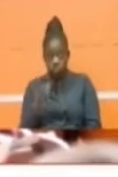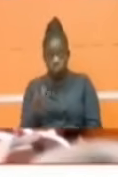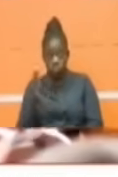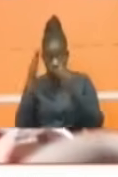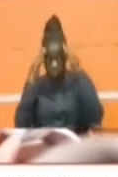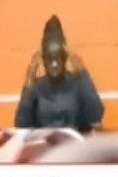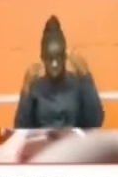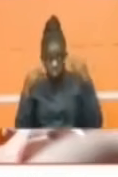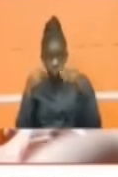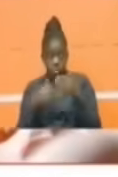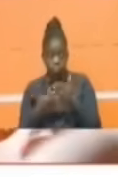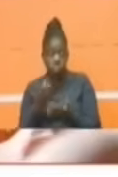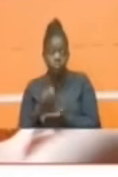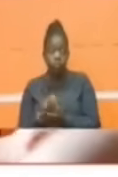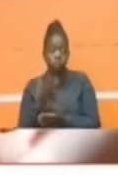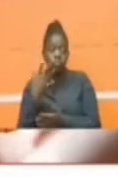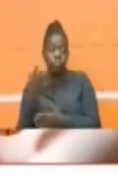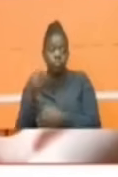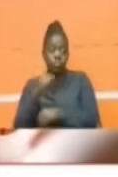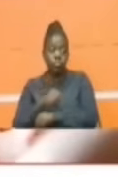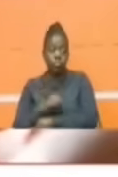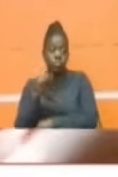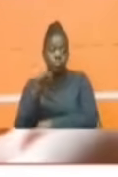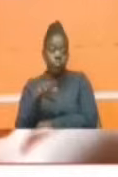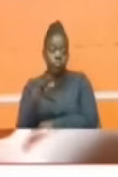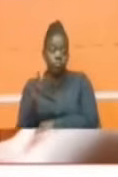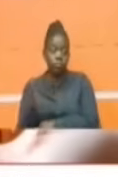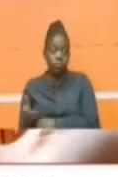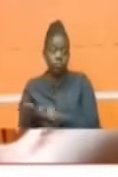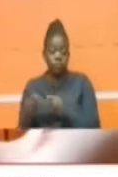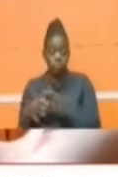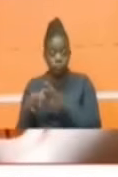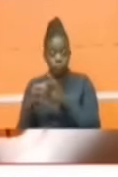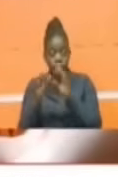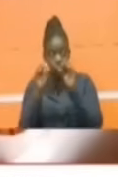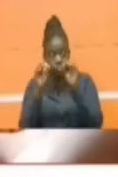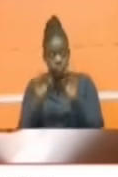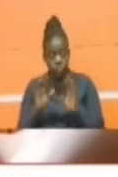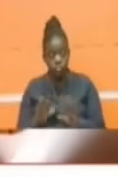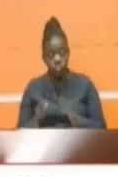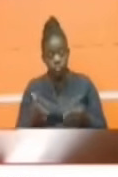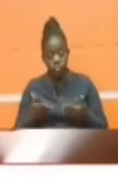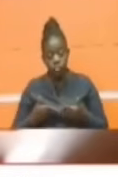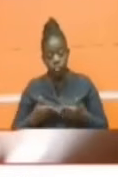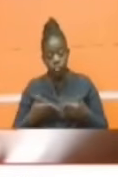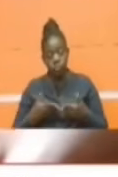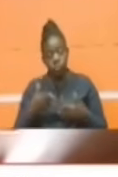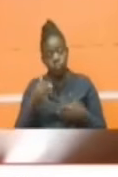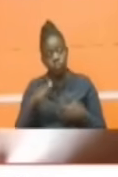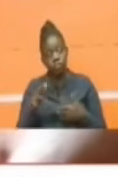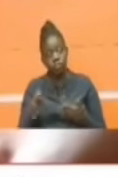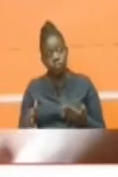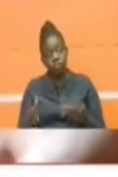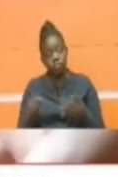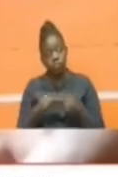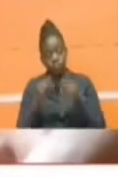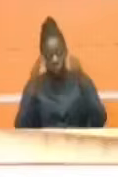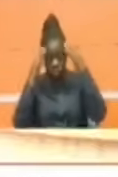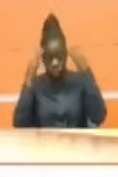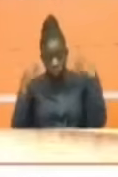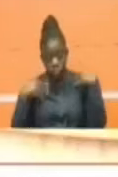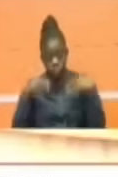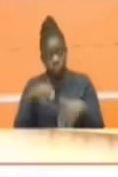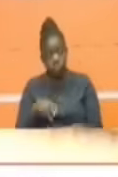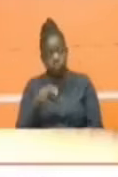ono yadda ku mukutu gwa WhatsApp ogw'essomero lyabwe ogubagatta ng'abasomesa ne bannannyini lyo n'akakana ku mukulu waalyo